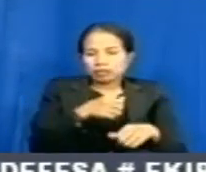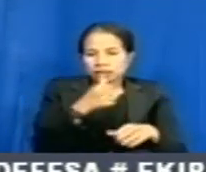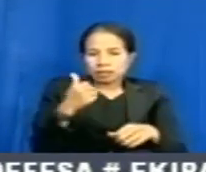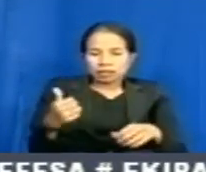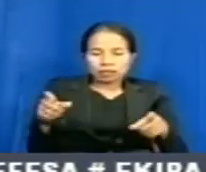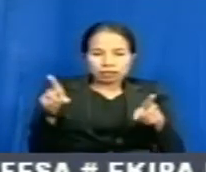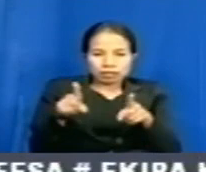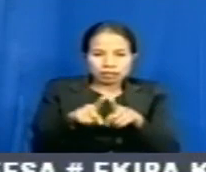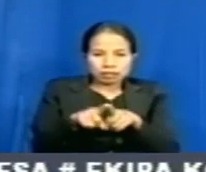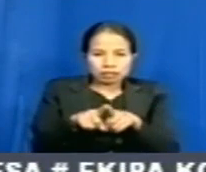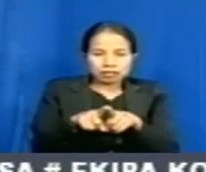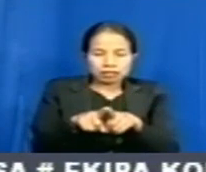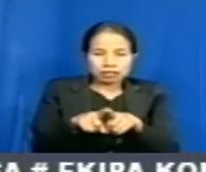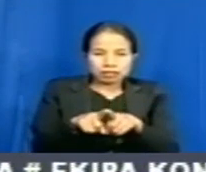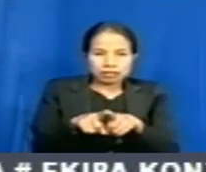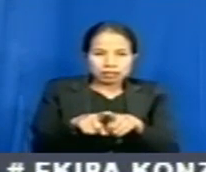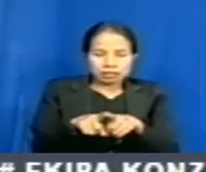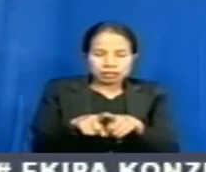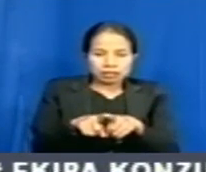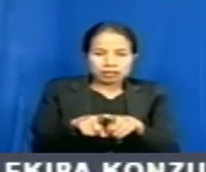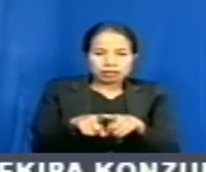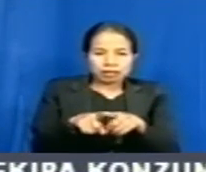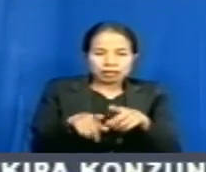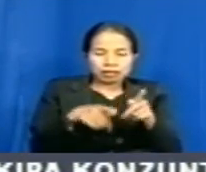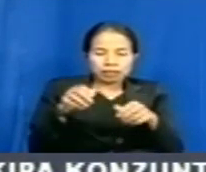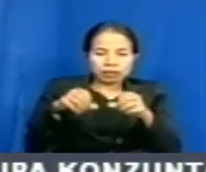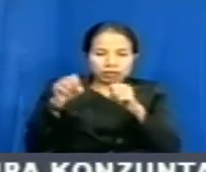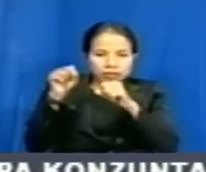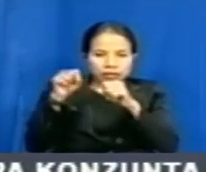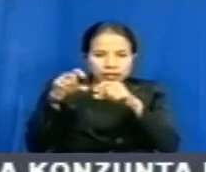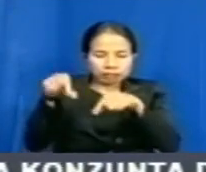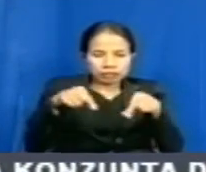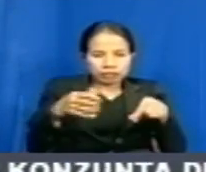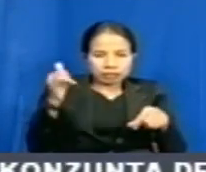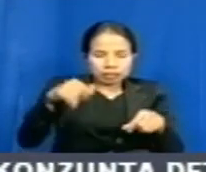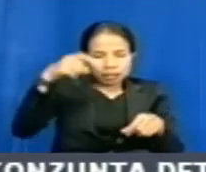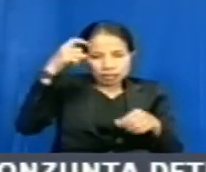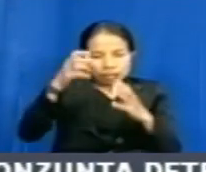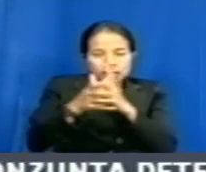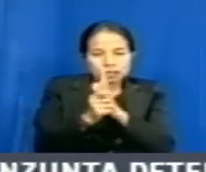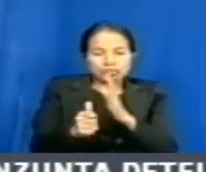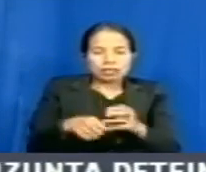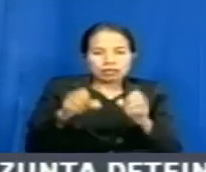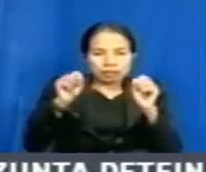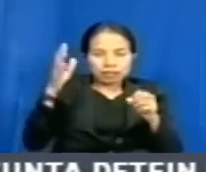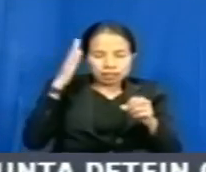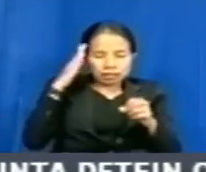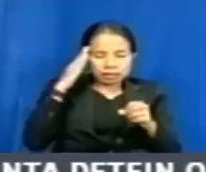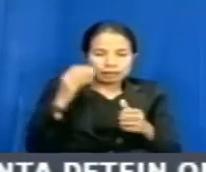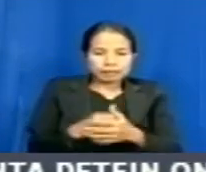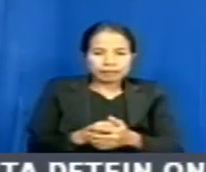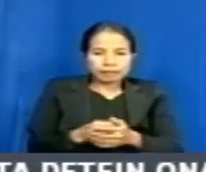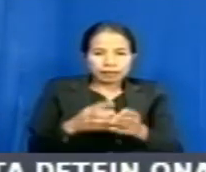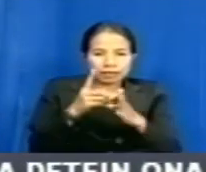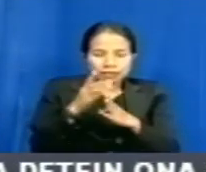kanesa ne bemek kakabe ba ema ho deficiência nia talento rasik ne bemek kita ita identifika. Enquanto